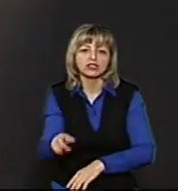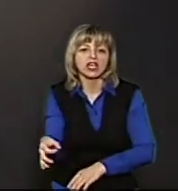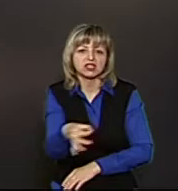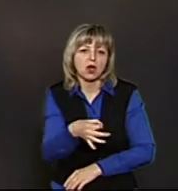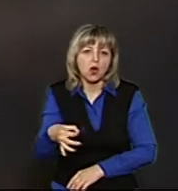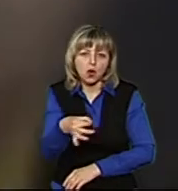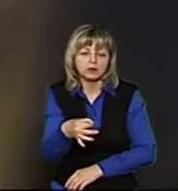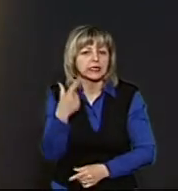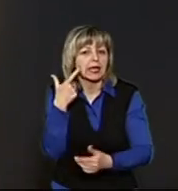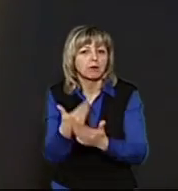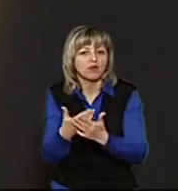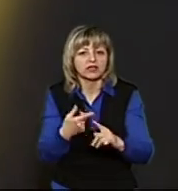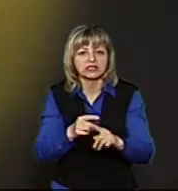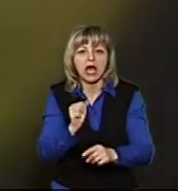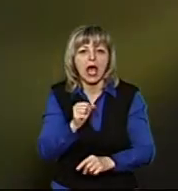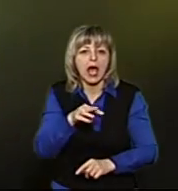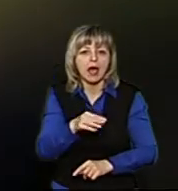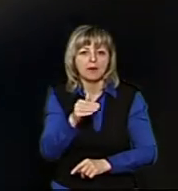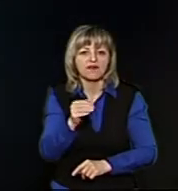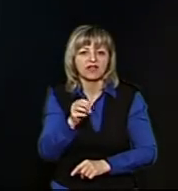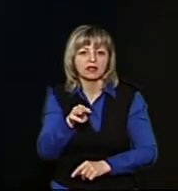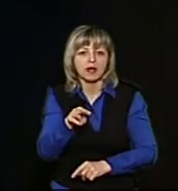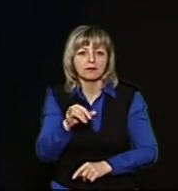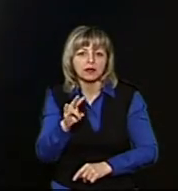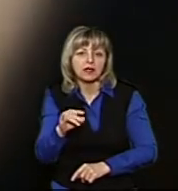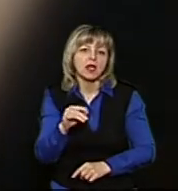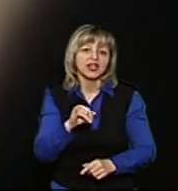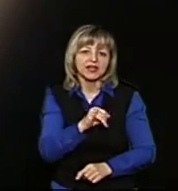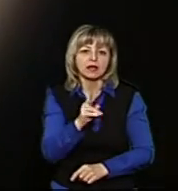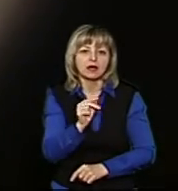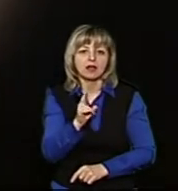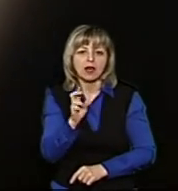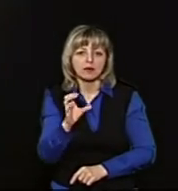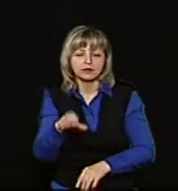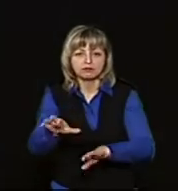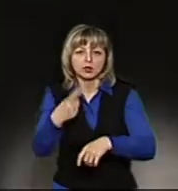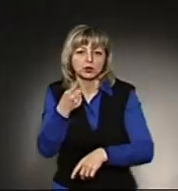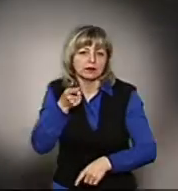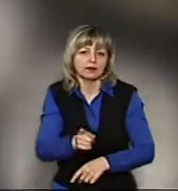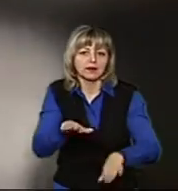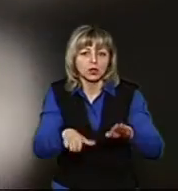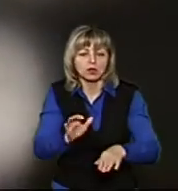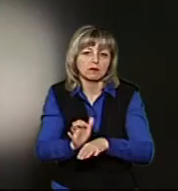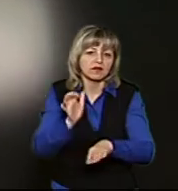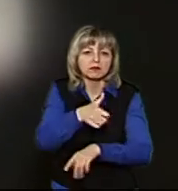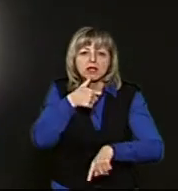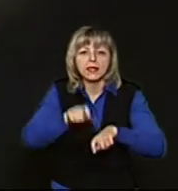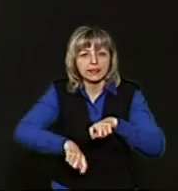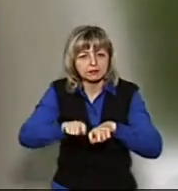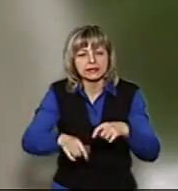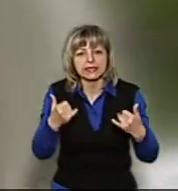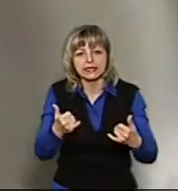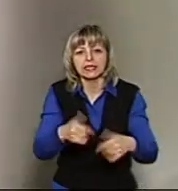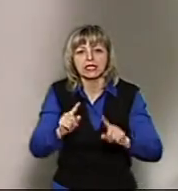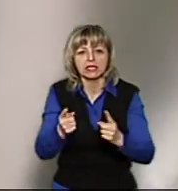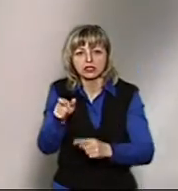Юрія Крошка, ймовірно, це амфетамін та канабіс. Вилучені речовини, їх більше кілограма, відправили на експертизу. Нині